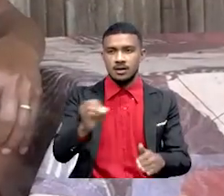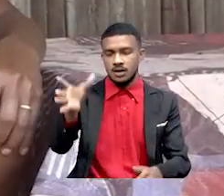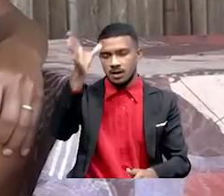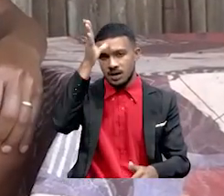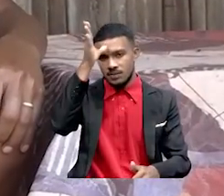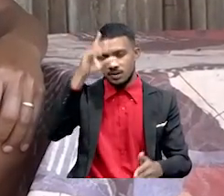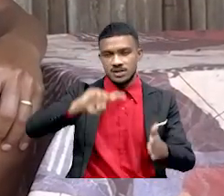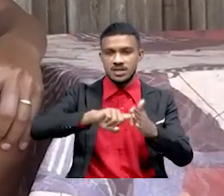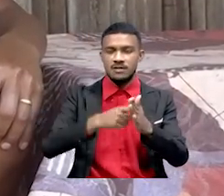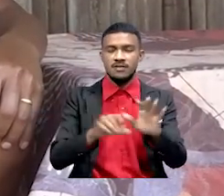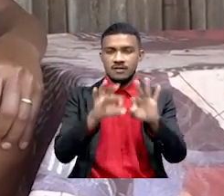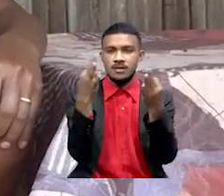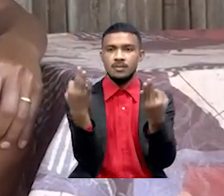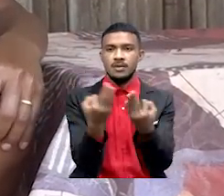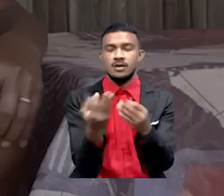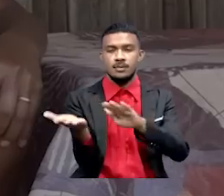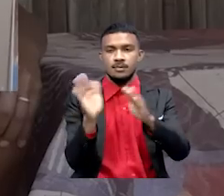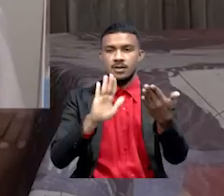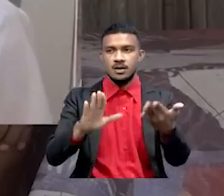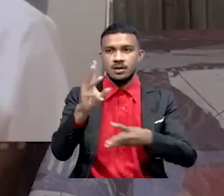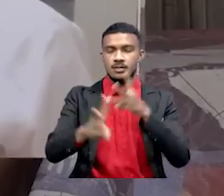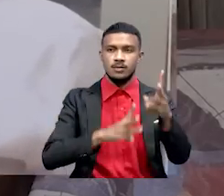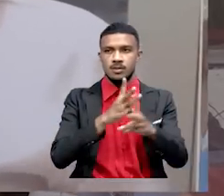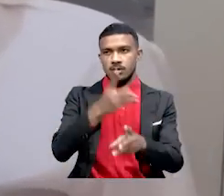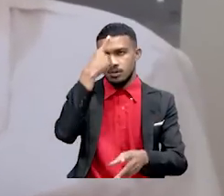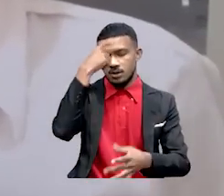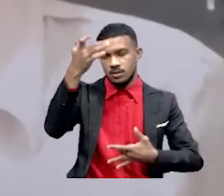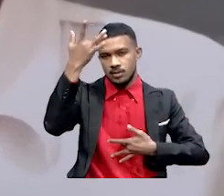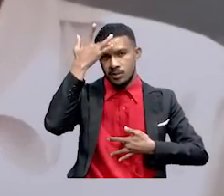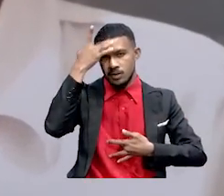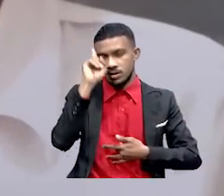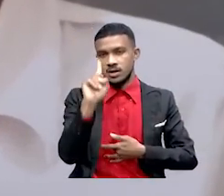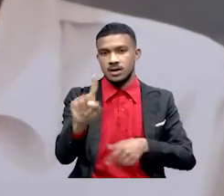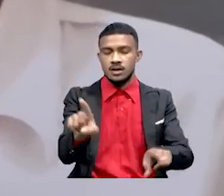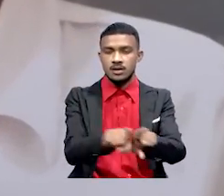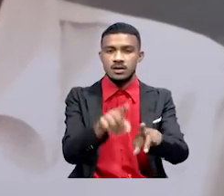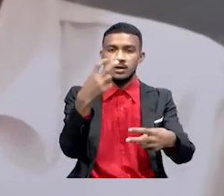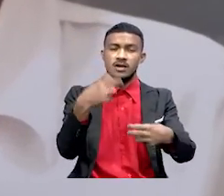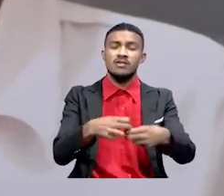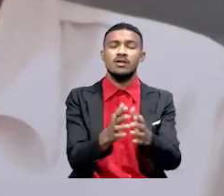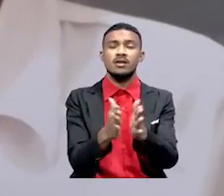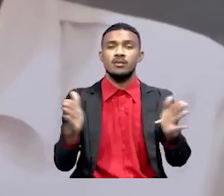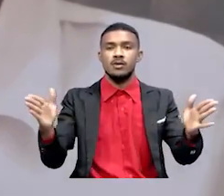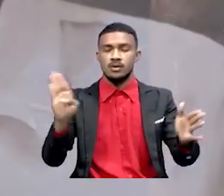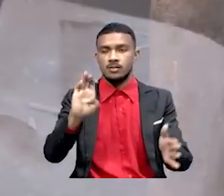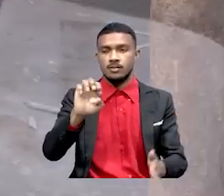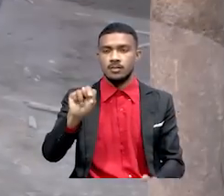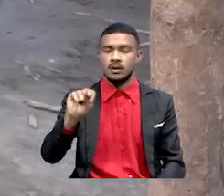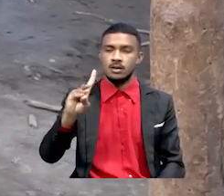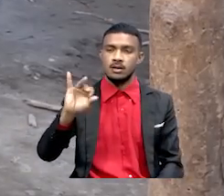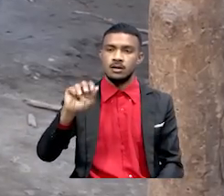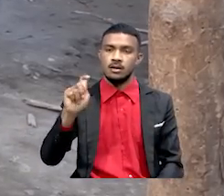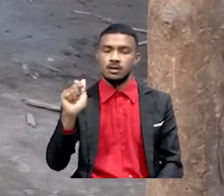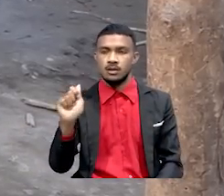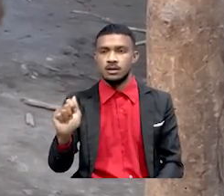família. Tem que rusik mundo tamba moras. E dene, deja fio bot, nebe, bendita de Jesus honoan na